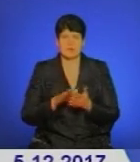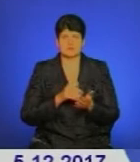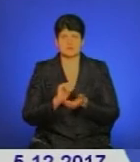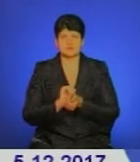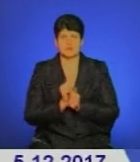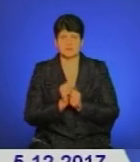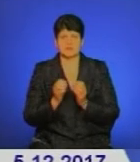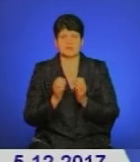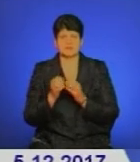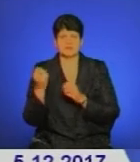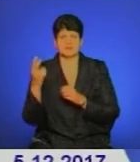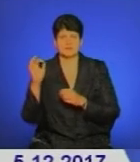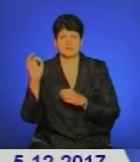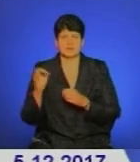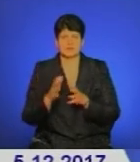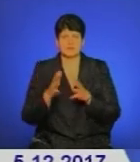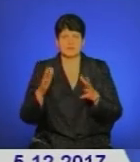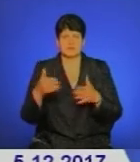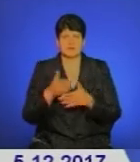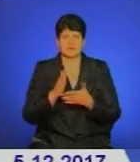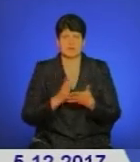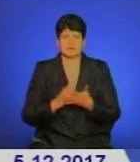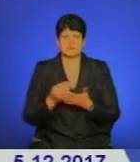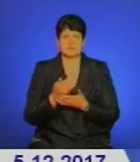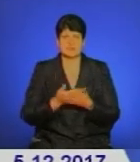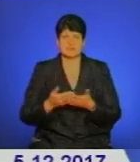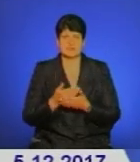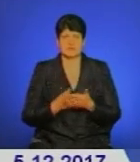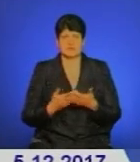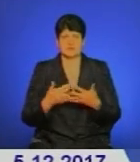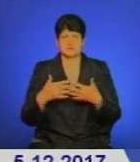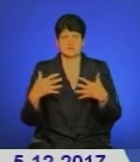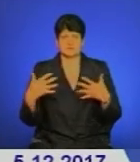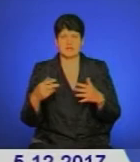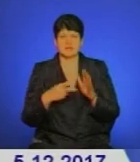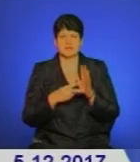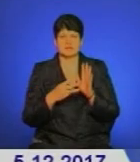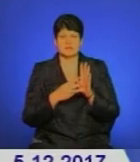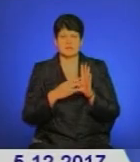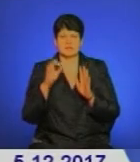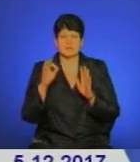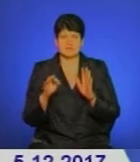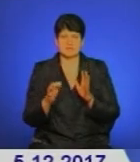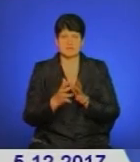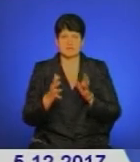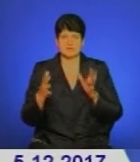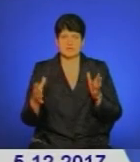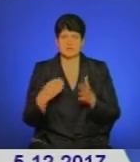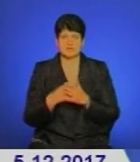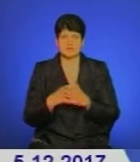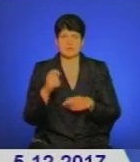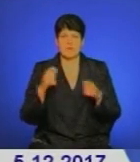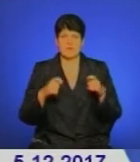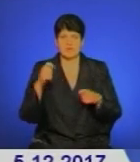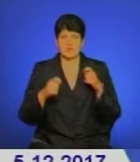На 10-12% зросли у ціні хліб, сметана і кисломолочна продукція. На 7-8% зросла вартість молока,